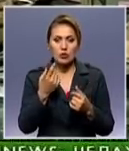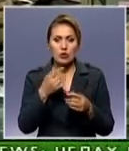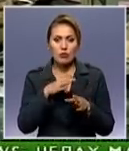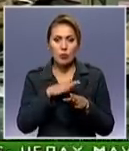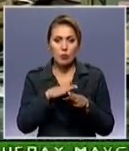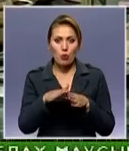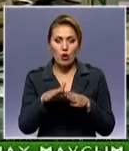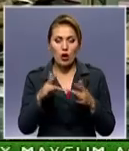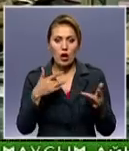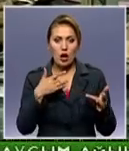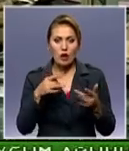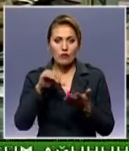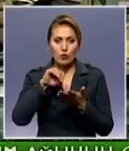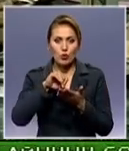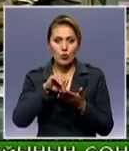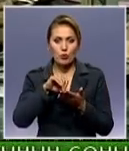тұрмыз.